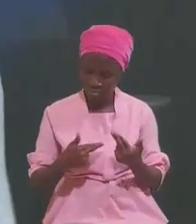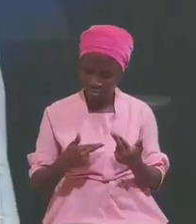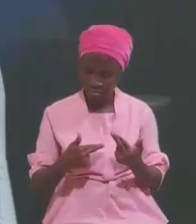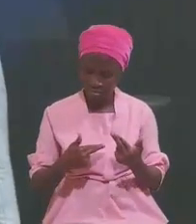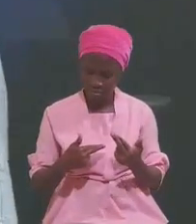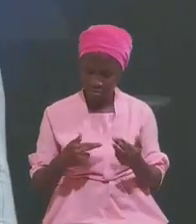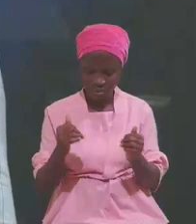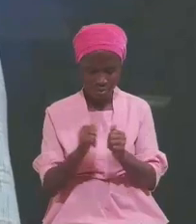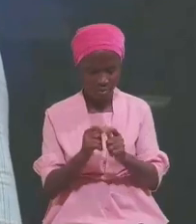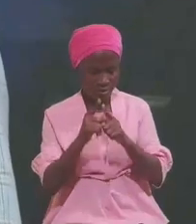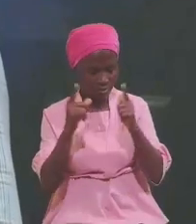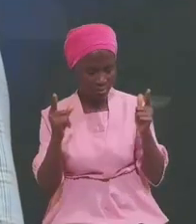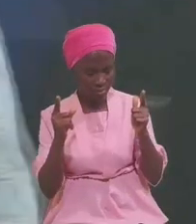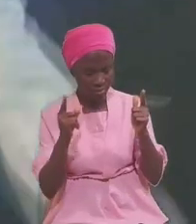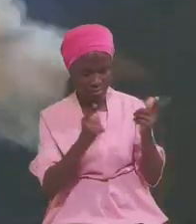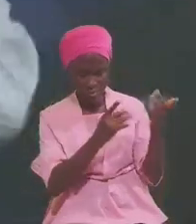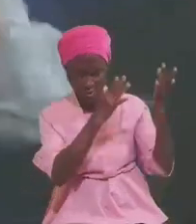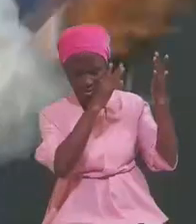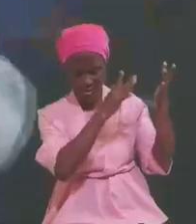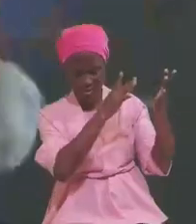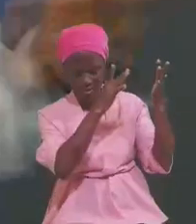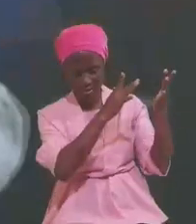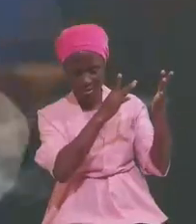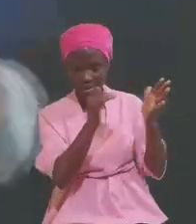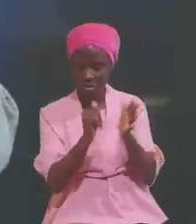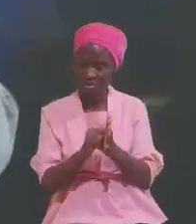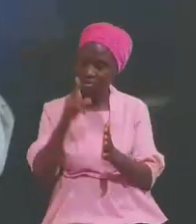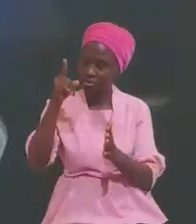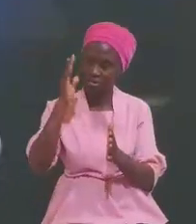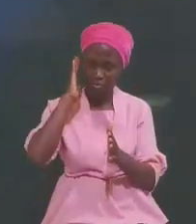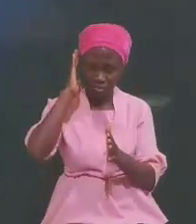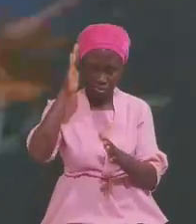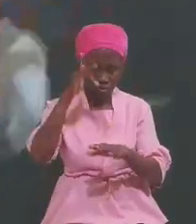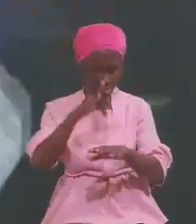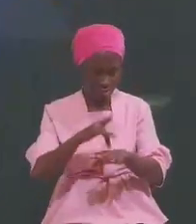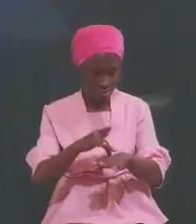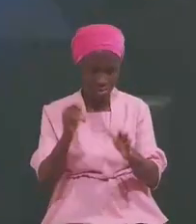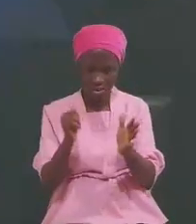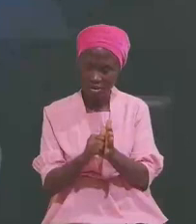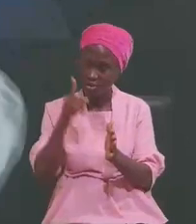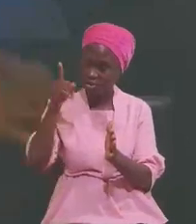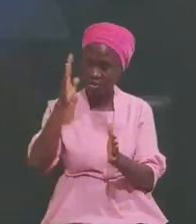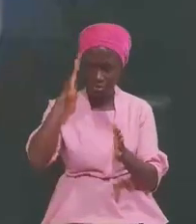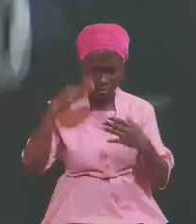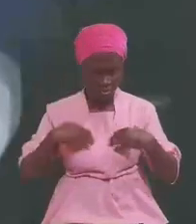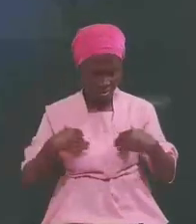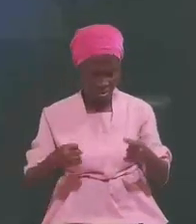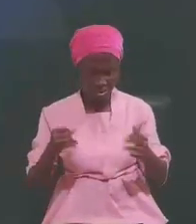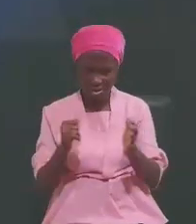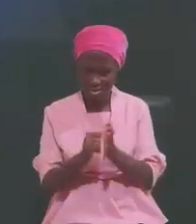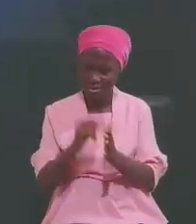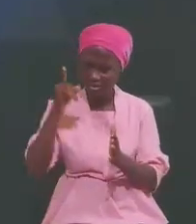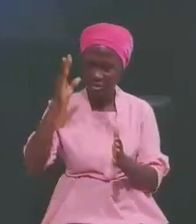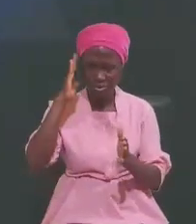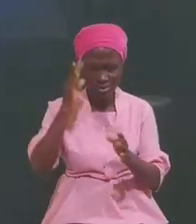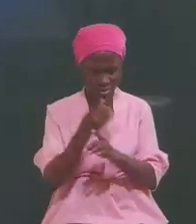avec une grande attente que tu vas toucher, que tu vas guérir, que tu vas délivrer